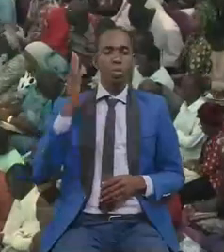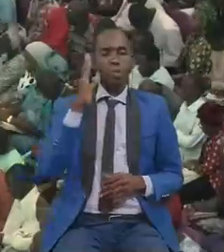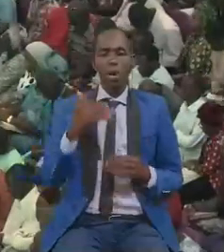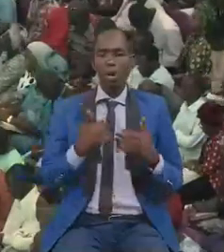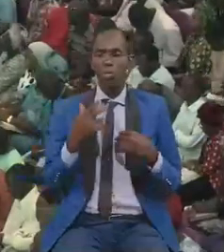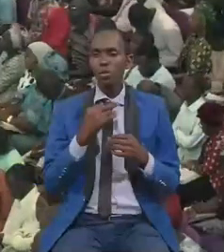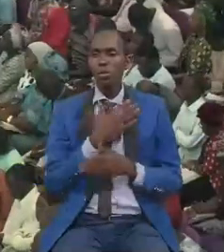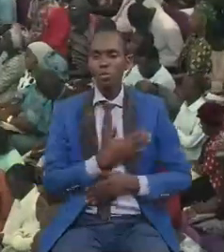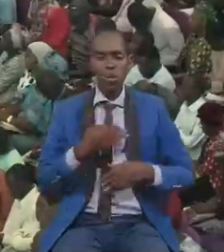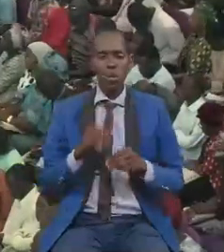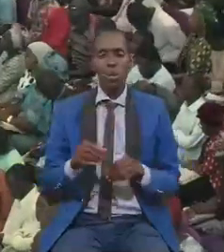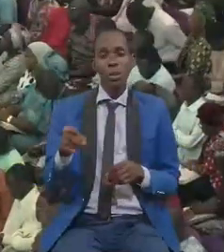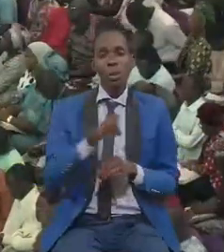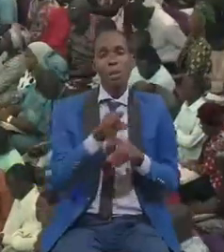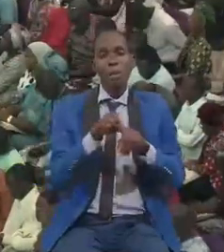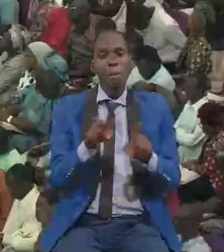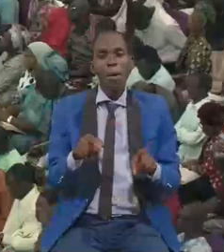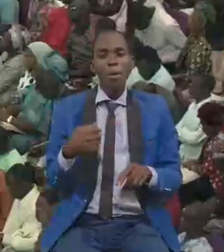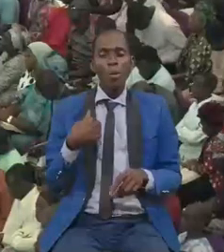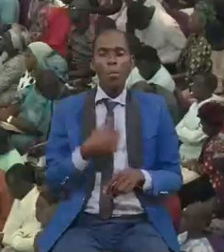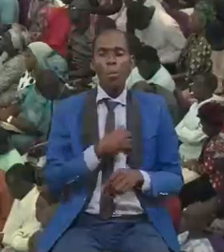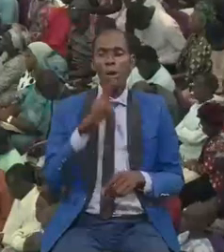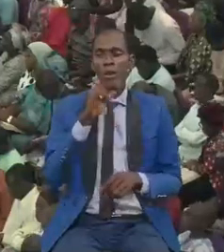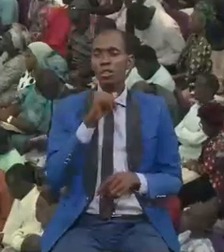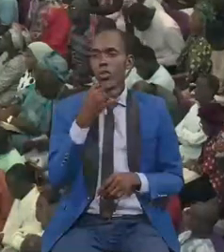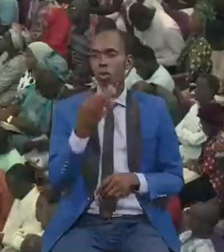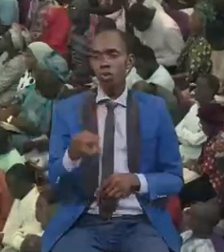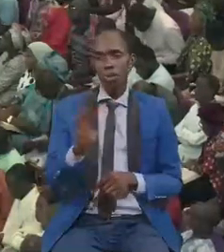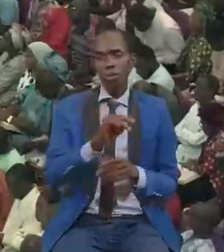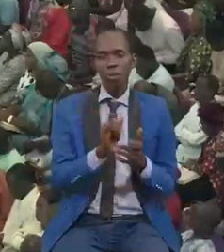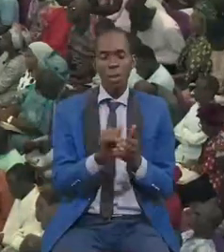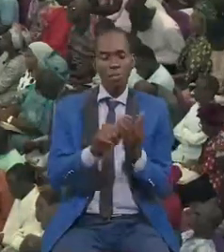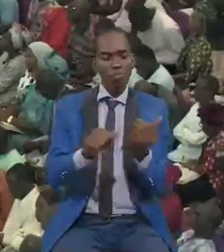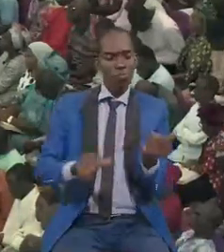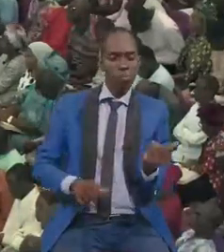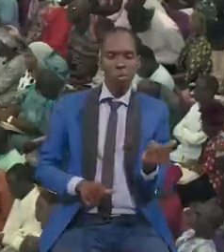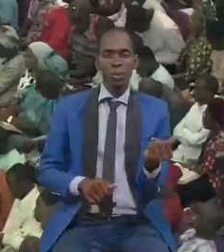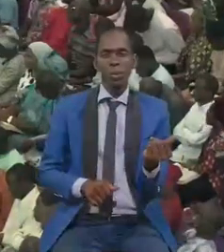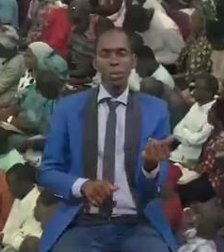Nous ne sommes pas de ceux qui se retirent pour se perdre.